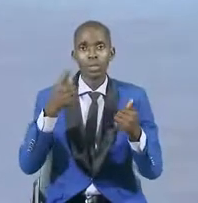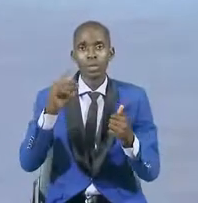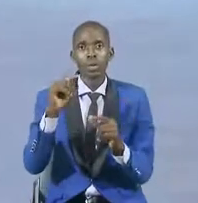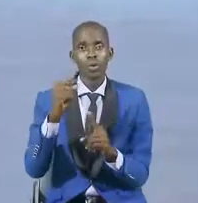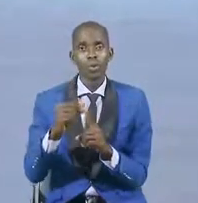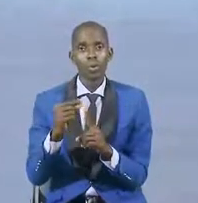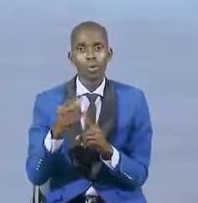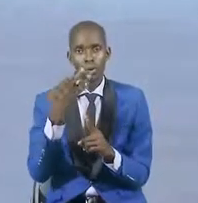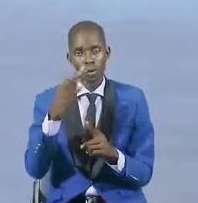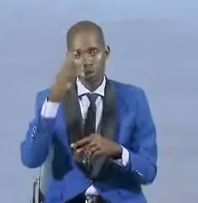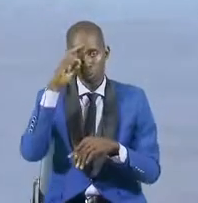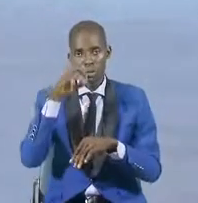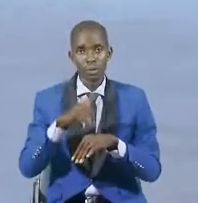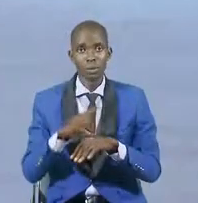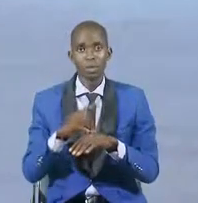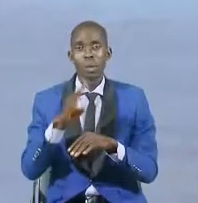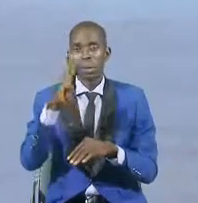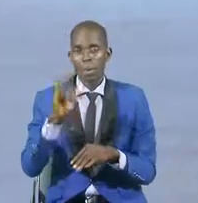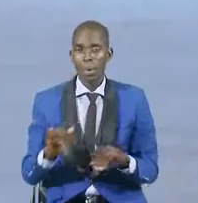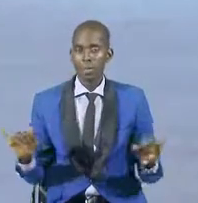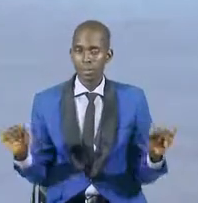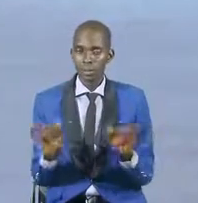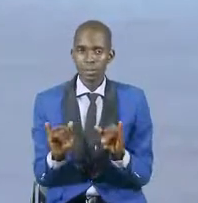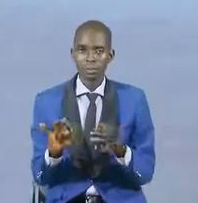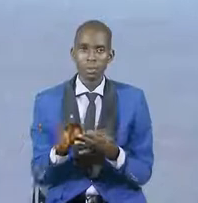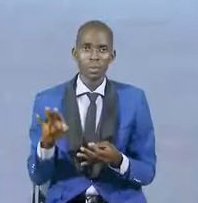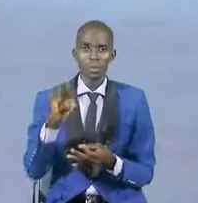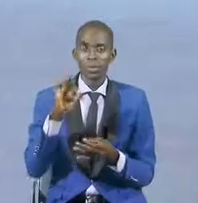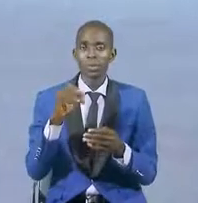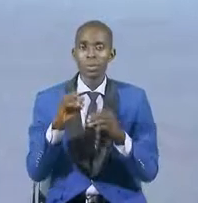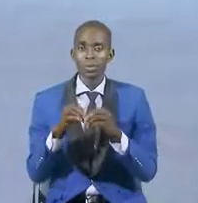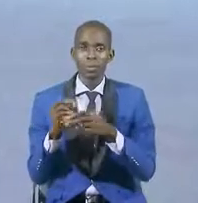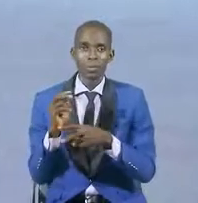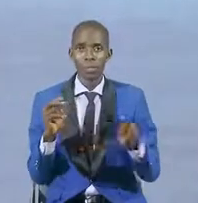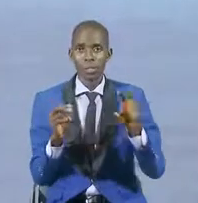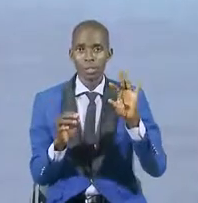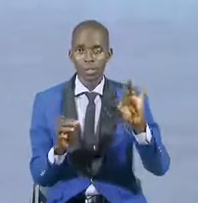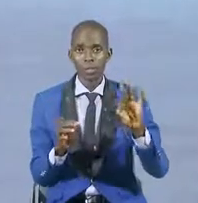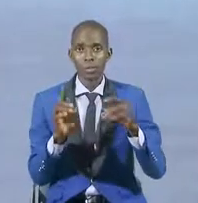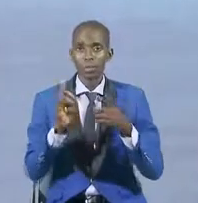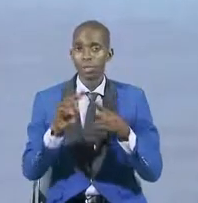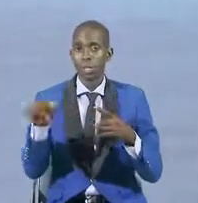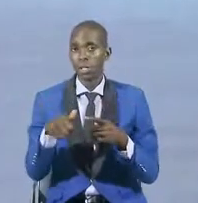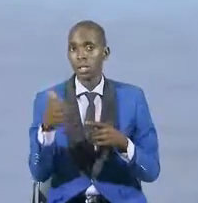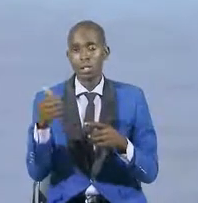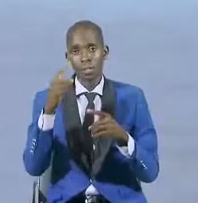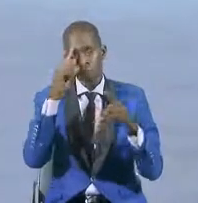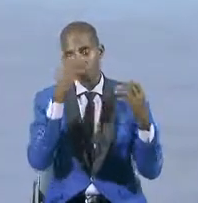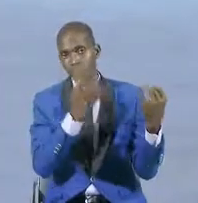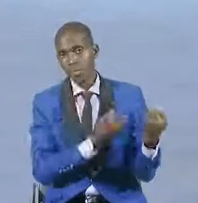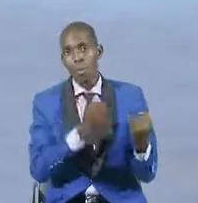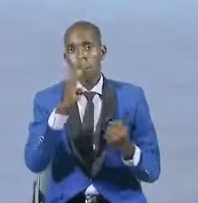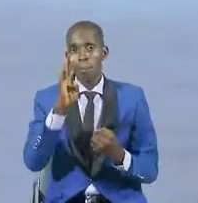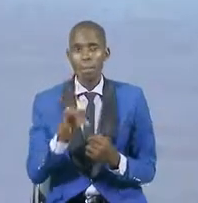de connaissance selon le même Esprit. Verset 9. À un autre la foi par le même